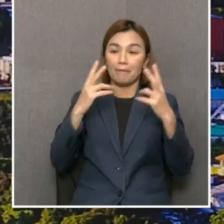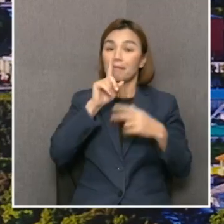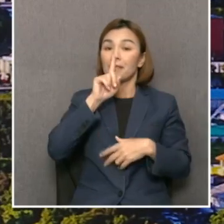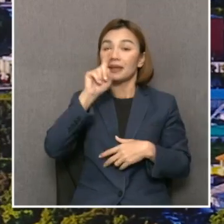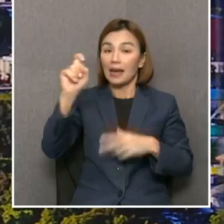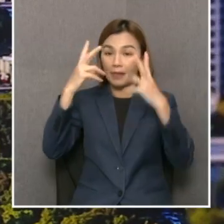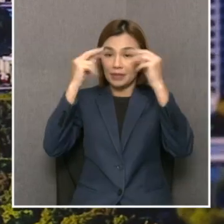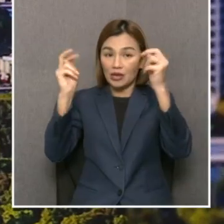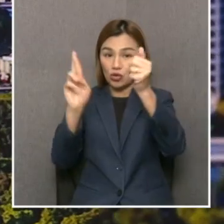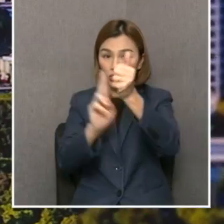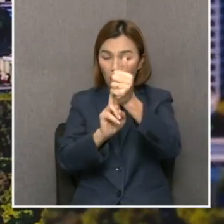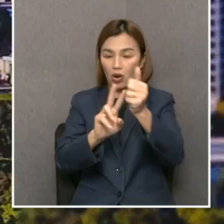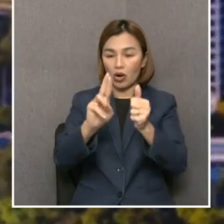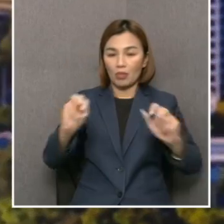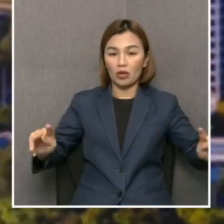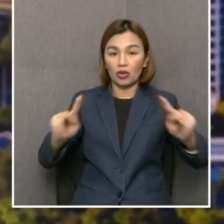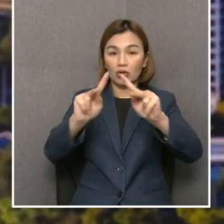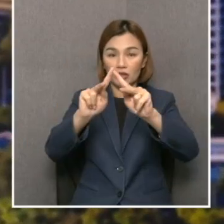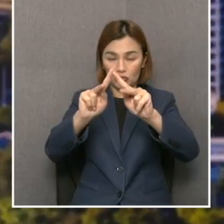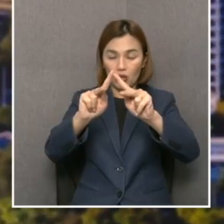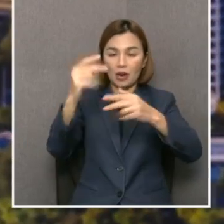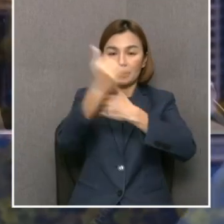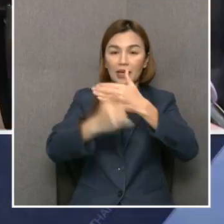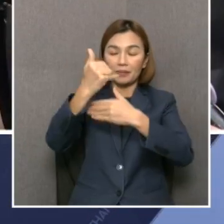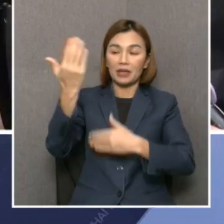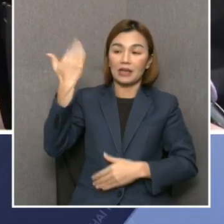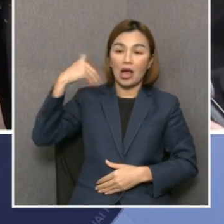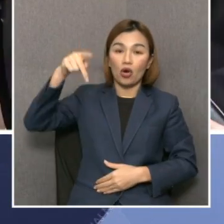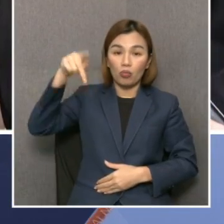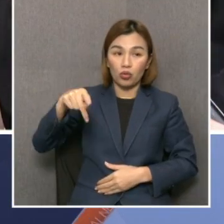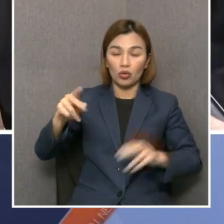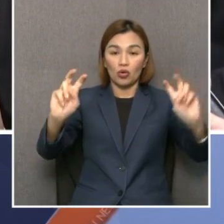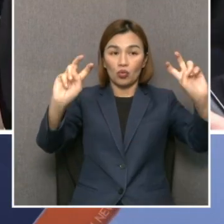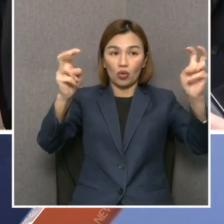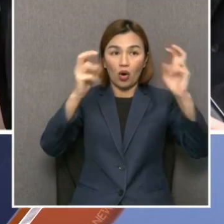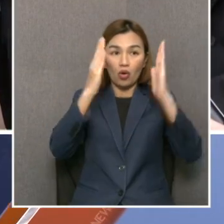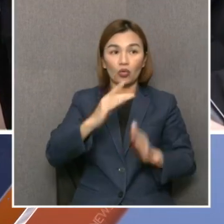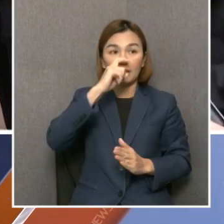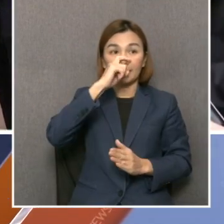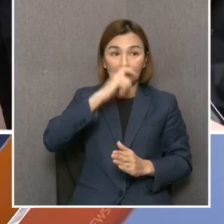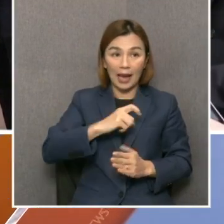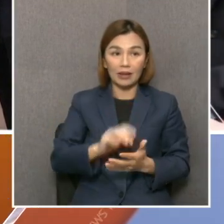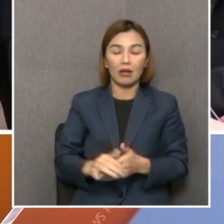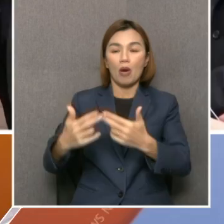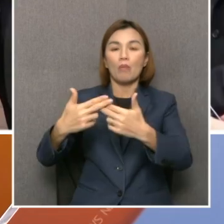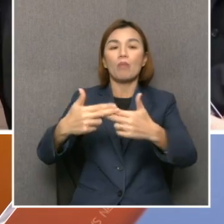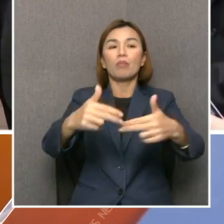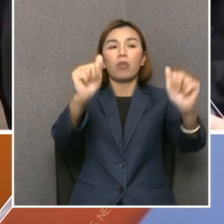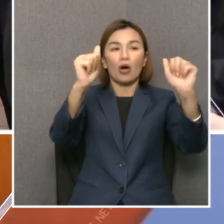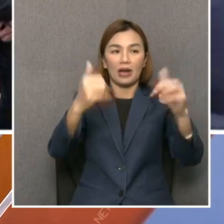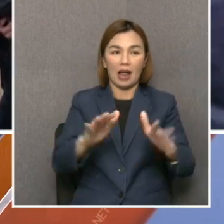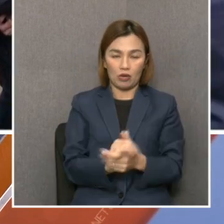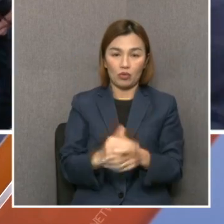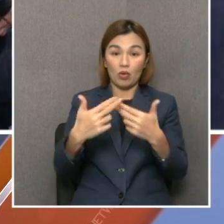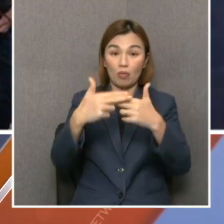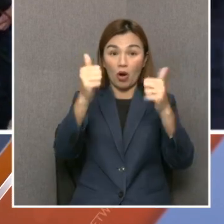ะแล้วก็รัฐมนตรีว่าการกระทรวงการต่างประเทศเมื่อวันพุธที่ผ่านมาถึงประเด็นที่แรงงานไทยในอิสราเอลได้รับการปล่อยตัวออกมาจากฉนวนกาซ